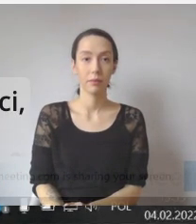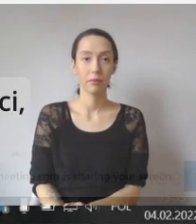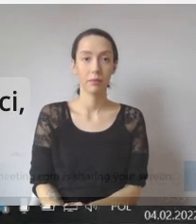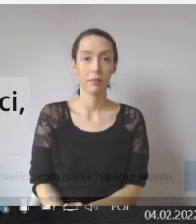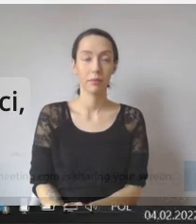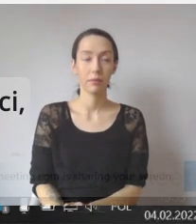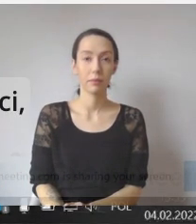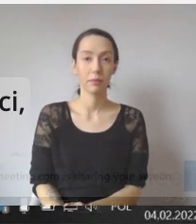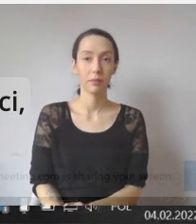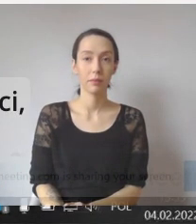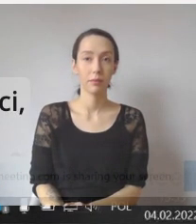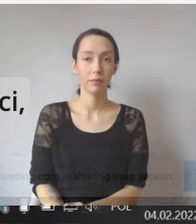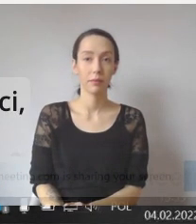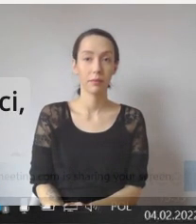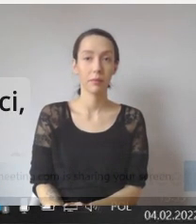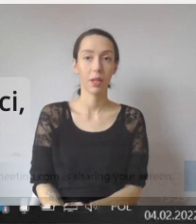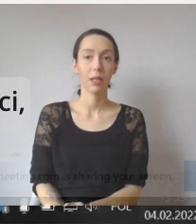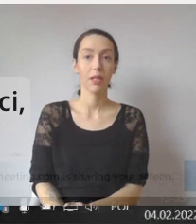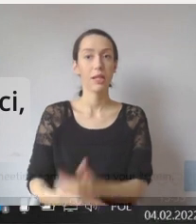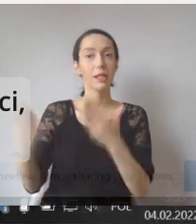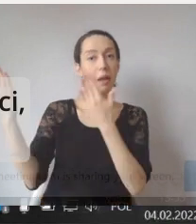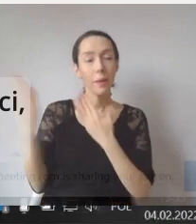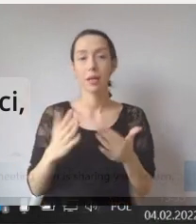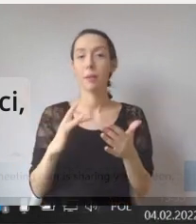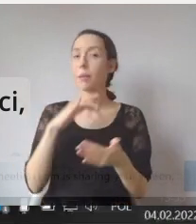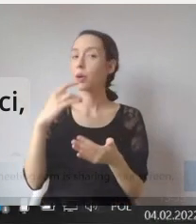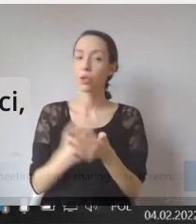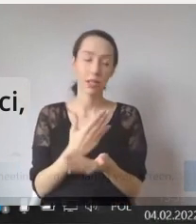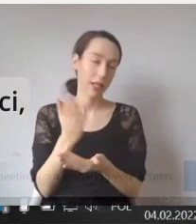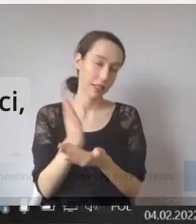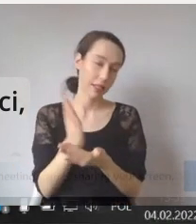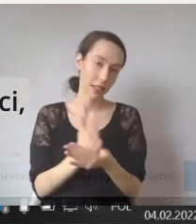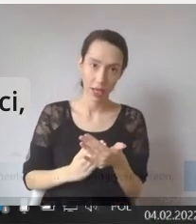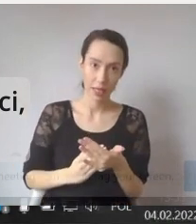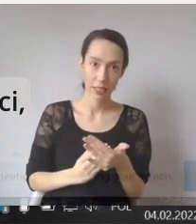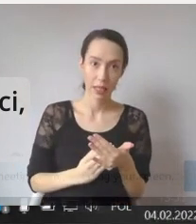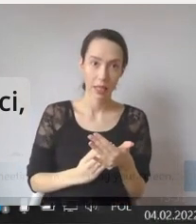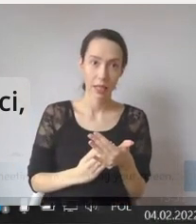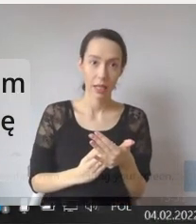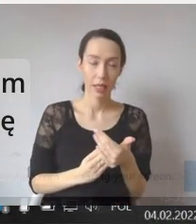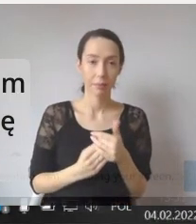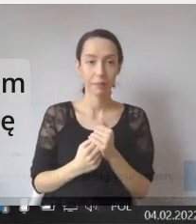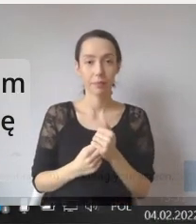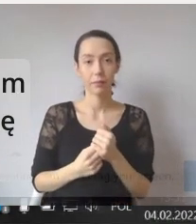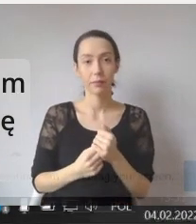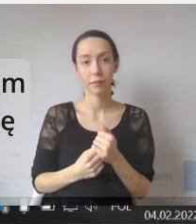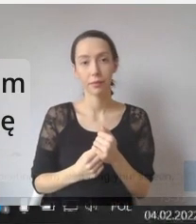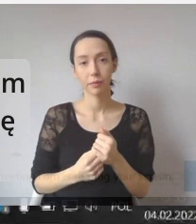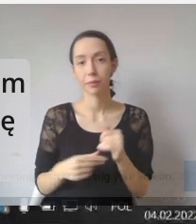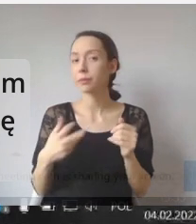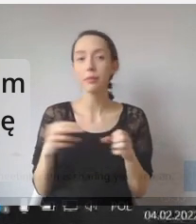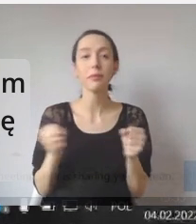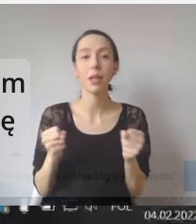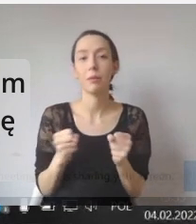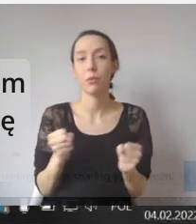Także jak najbardziej tutaj zachęcam, żeby korzystać z tej części, skorzystać z tej opcji. I słuchajcie, też nie bójcie się,